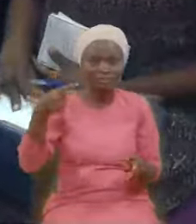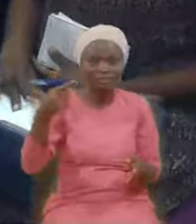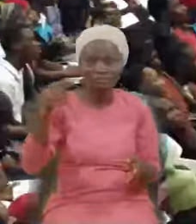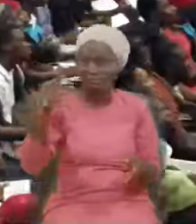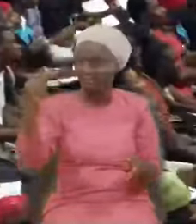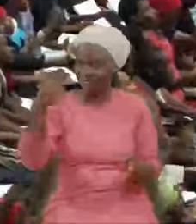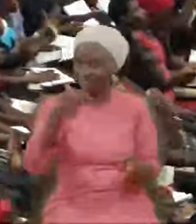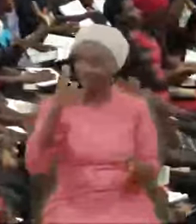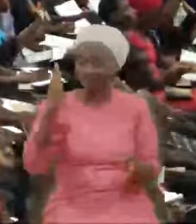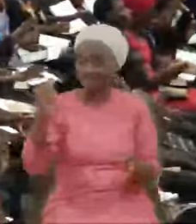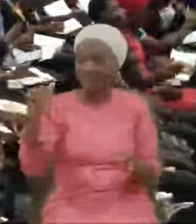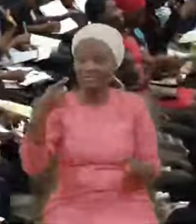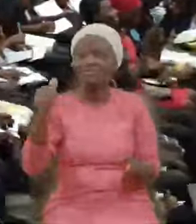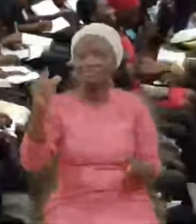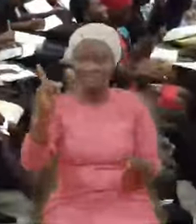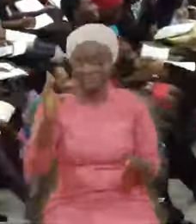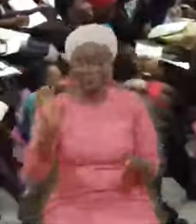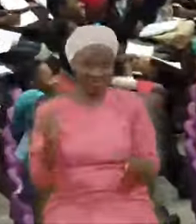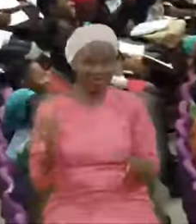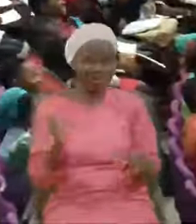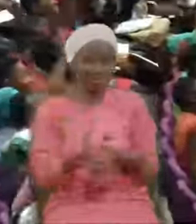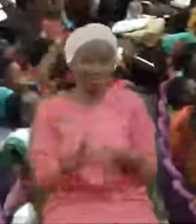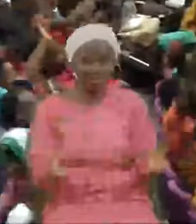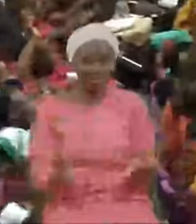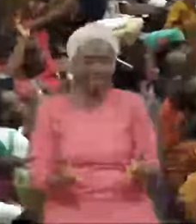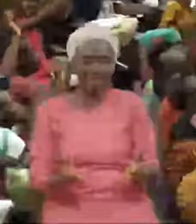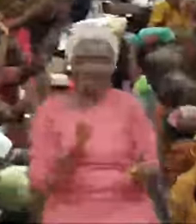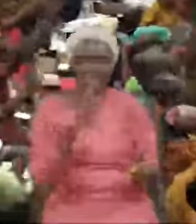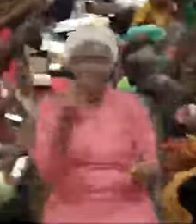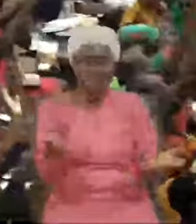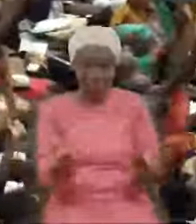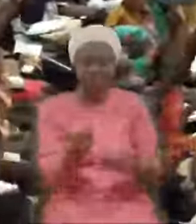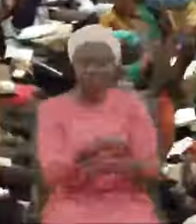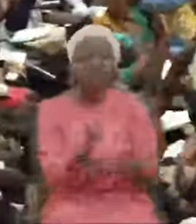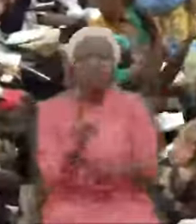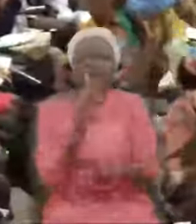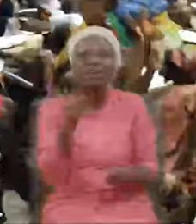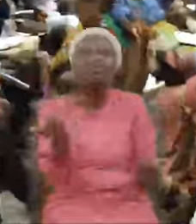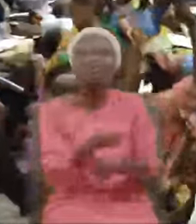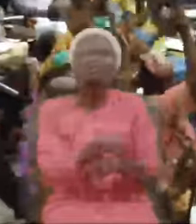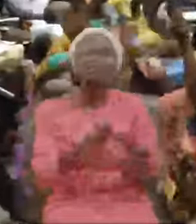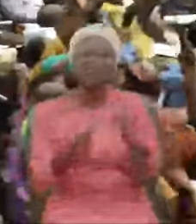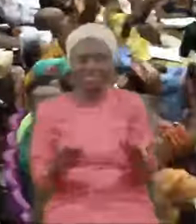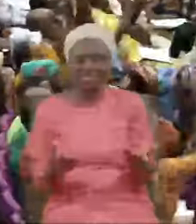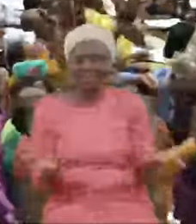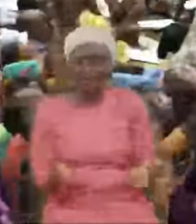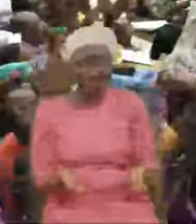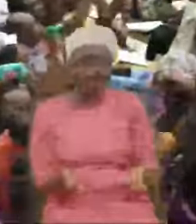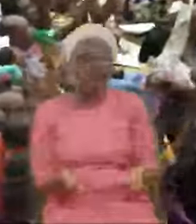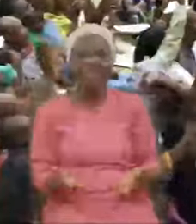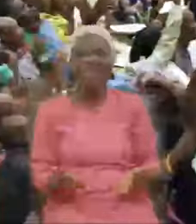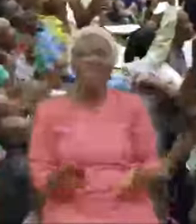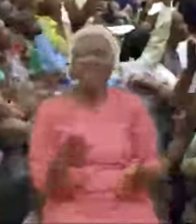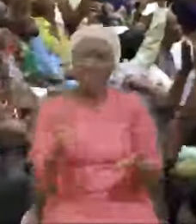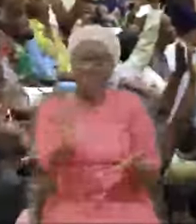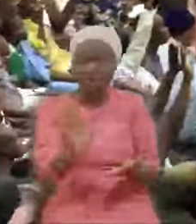J'espère que vous allez à Bagada rencontrer le prophète. Est-ce que vous êtes là ce jour? Vous êtes où? Ah, ah, la guérison est déjà